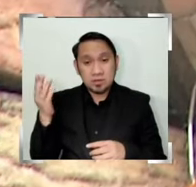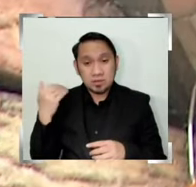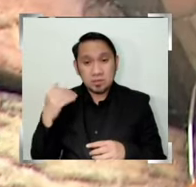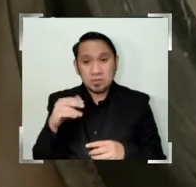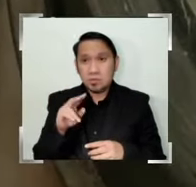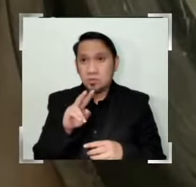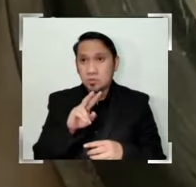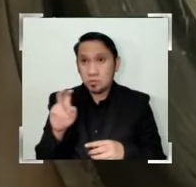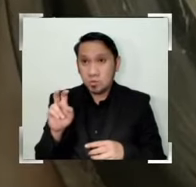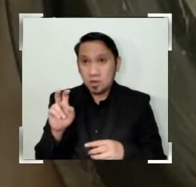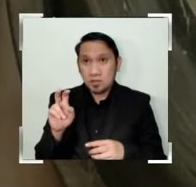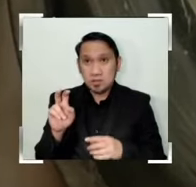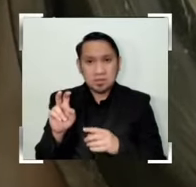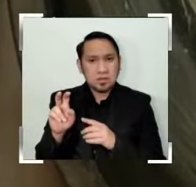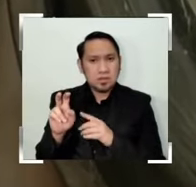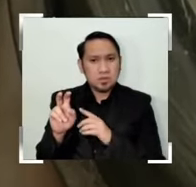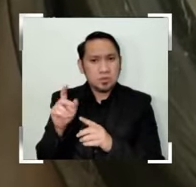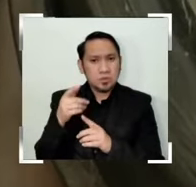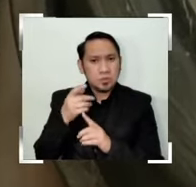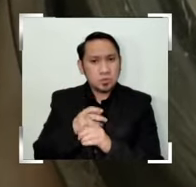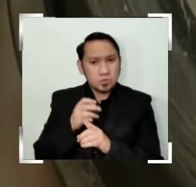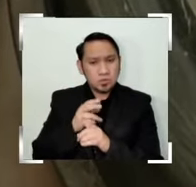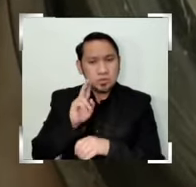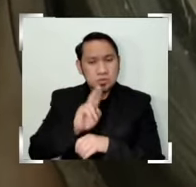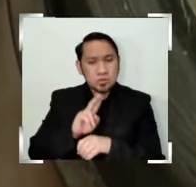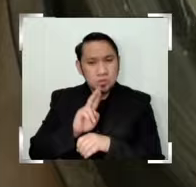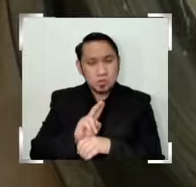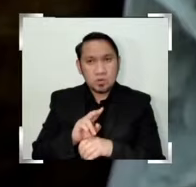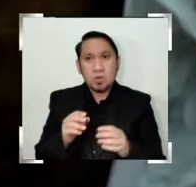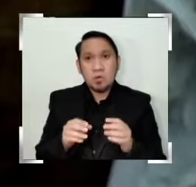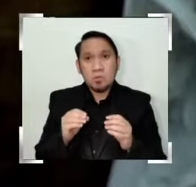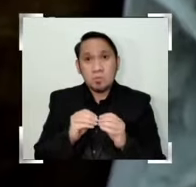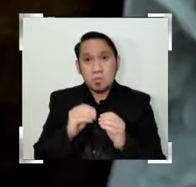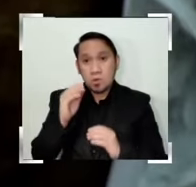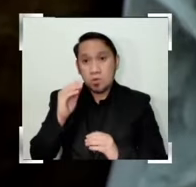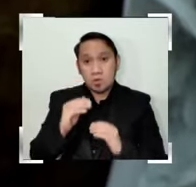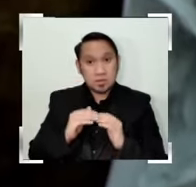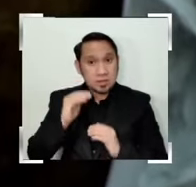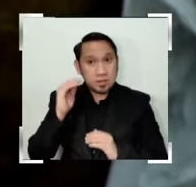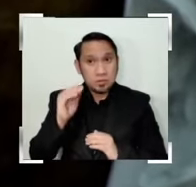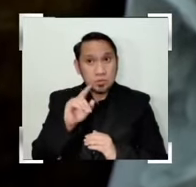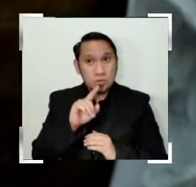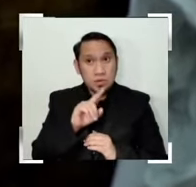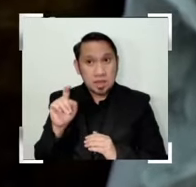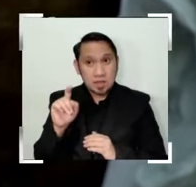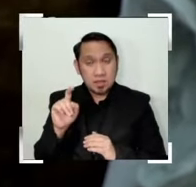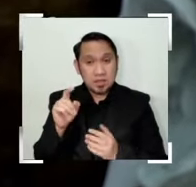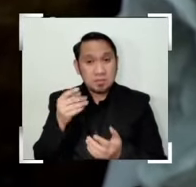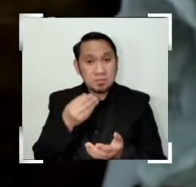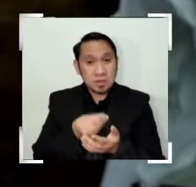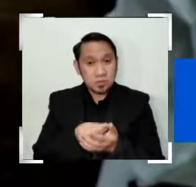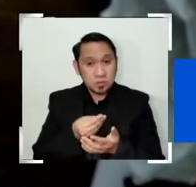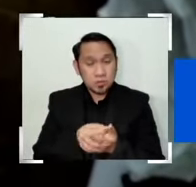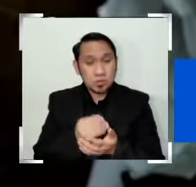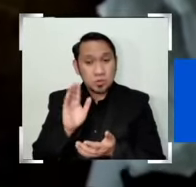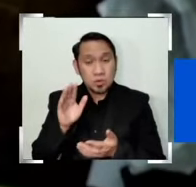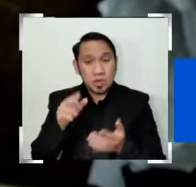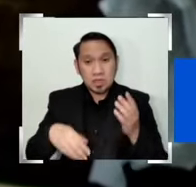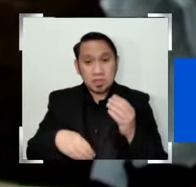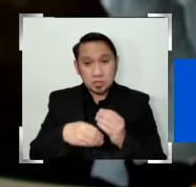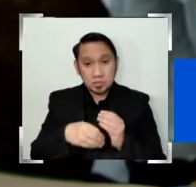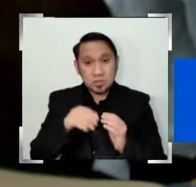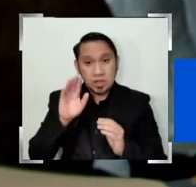inyong konsumo kada buwan, lampas 100 piso ang dagdag sa inyong bill. Doon na napupunta sa kuryente yung imbis na